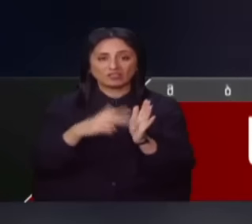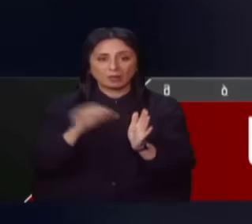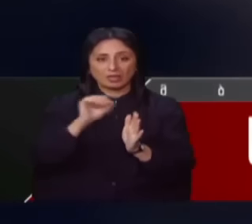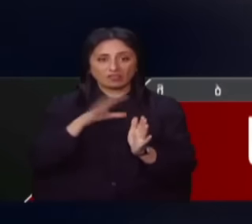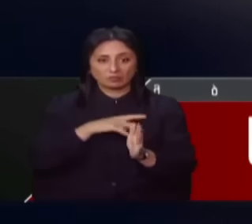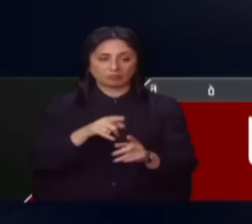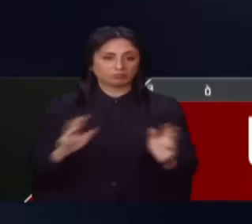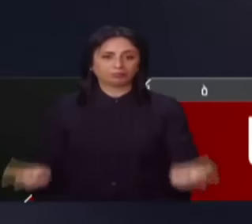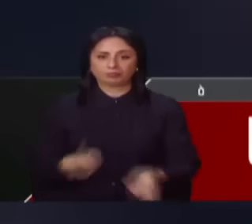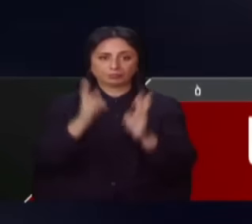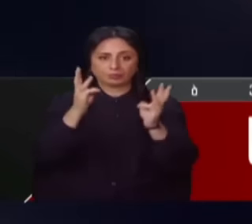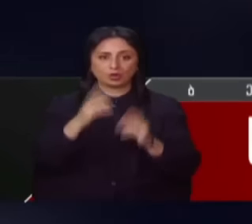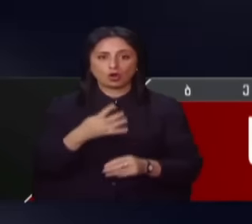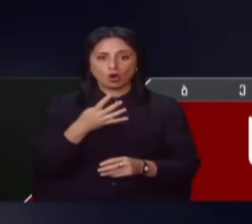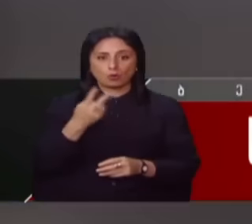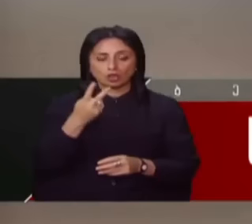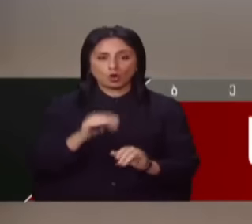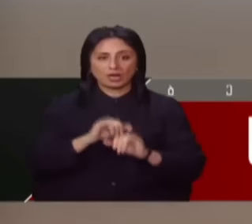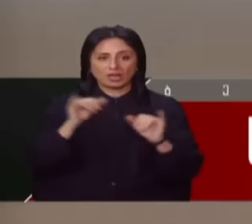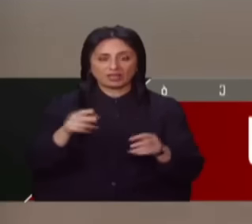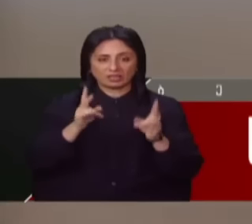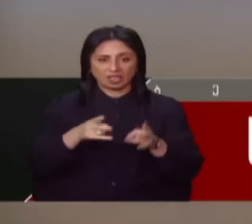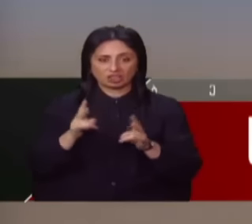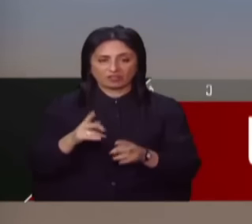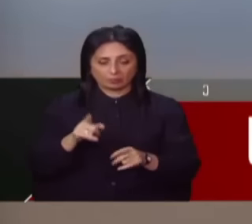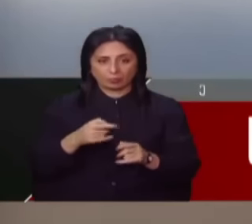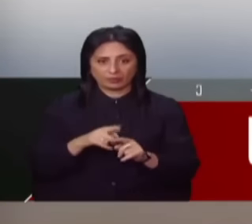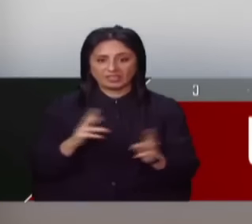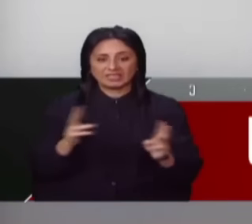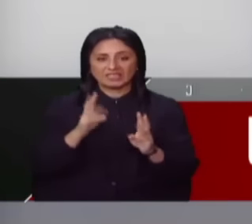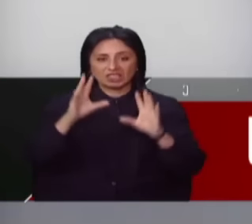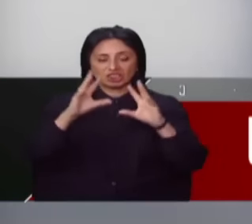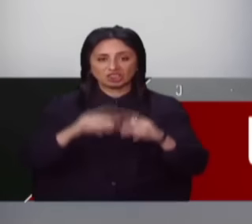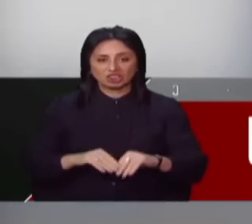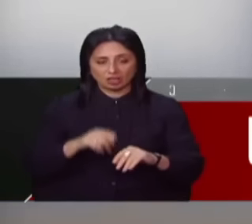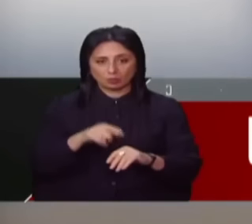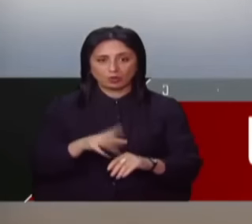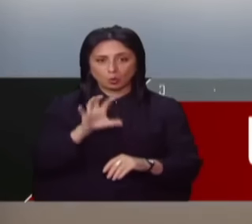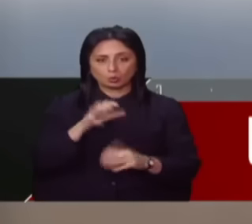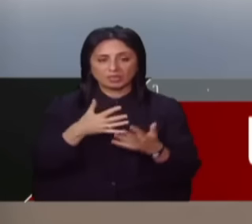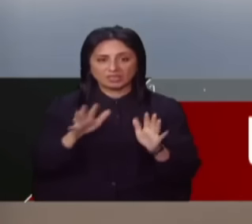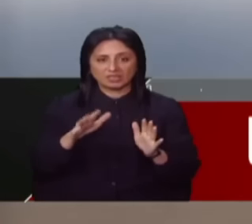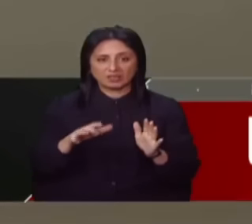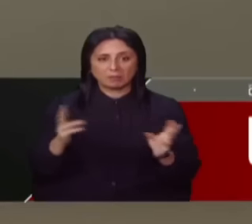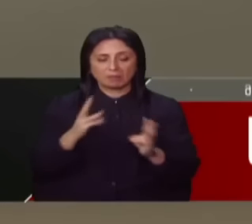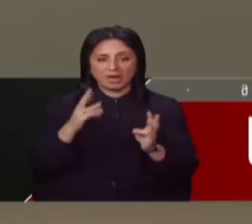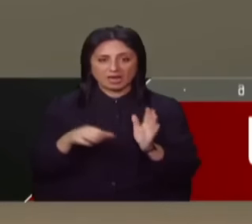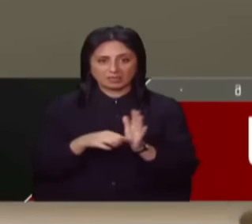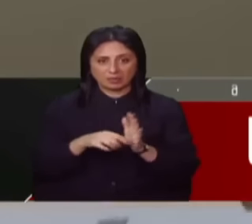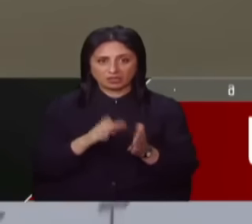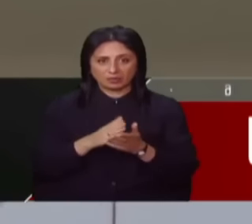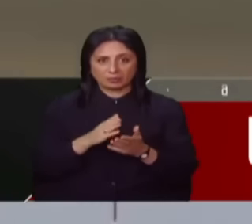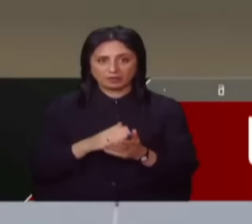აგვისტოს განხორციელდა. 42-მდე გაიზარდა დაშავებულთა რიცხვი. ცეცხლის ჩაქრობას კი 500-ზე მეტი მეხანძრე